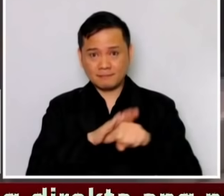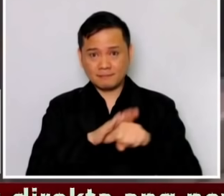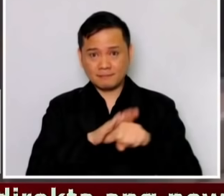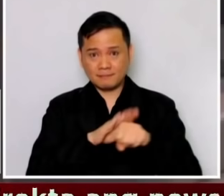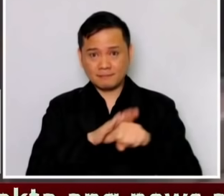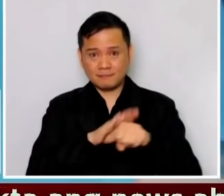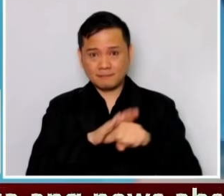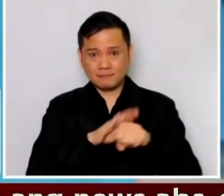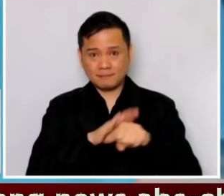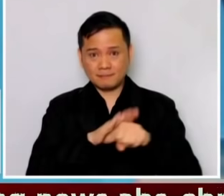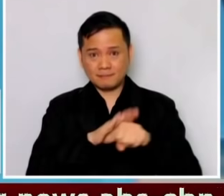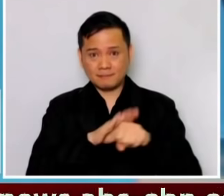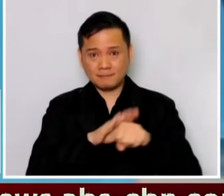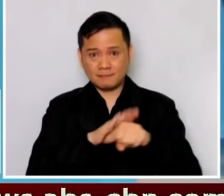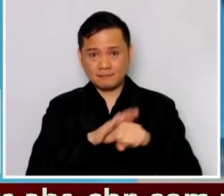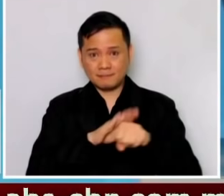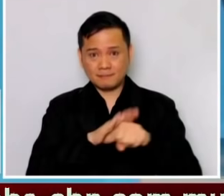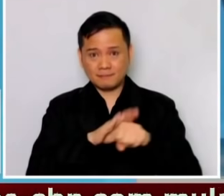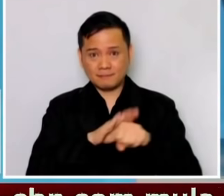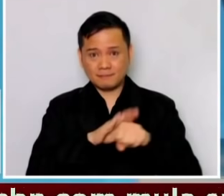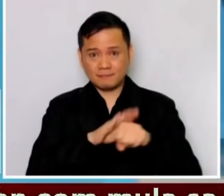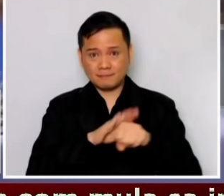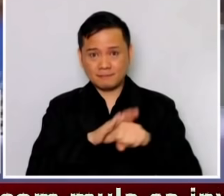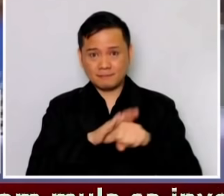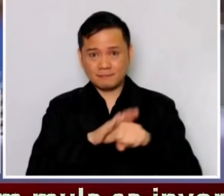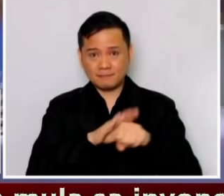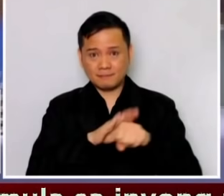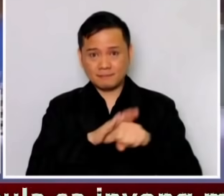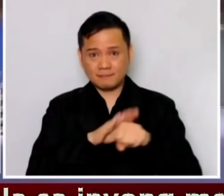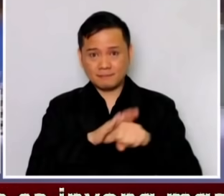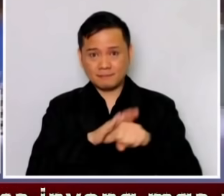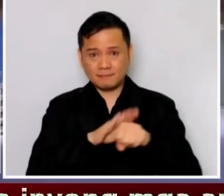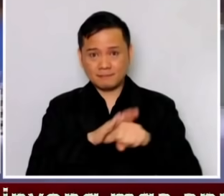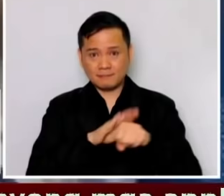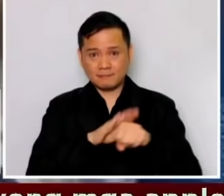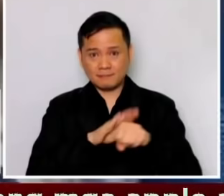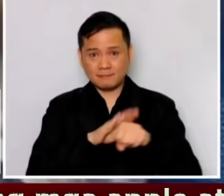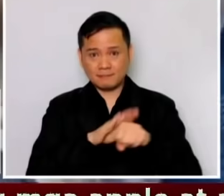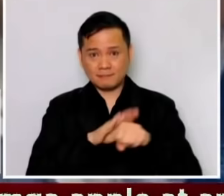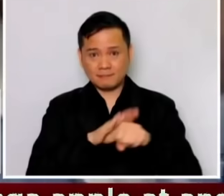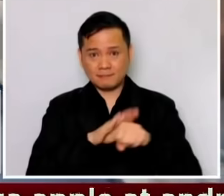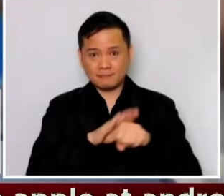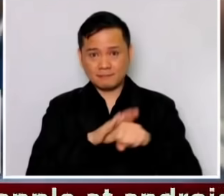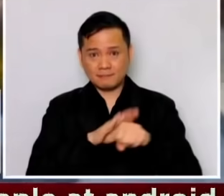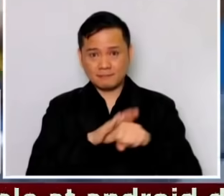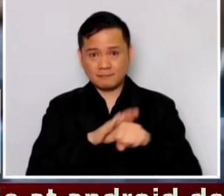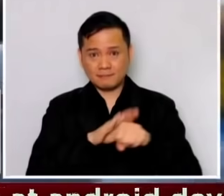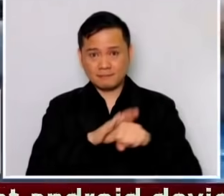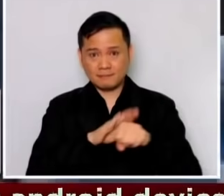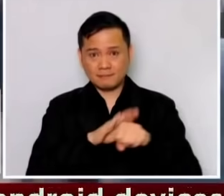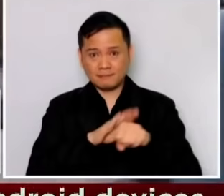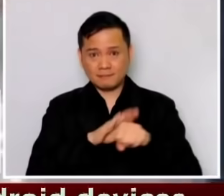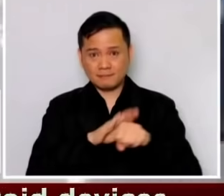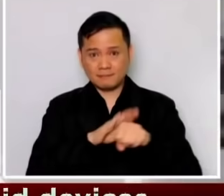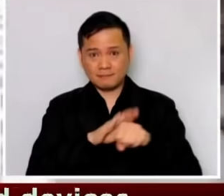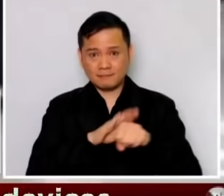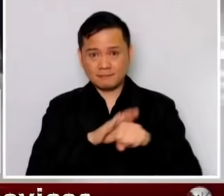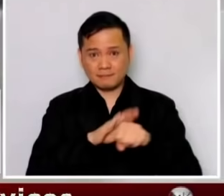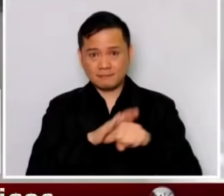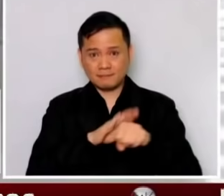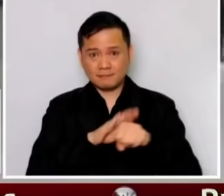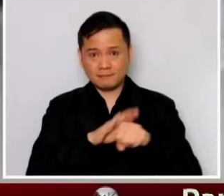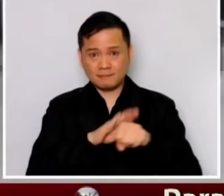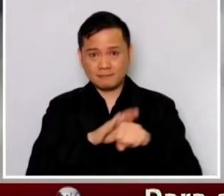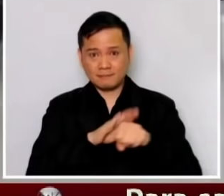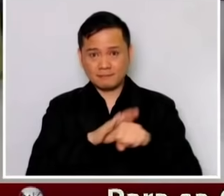buhay pa ang pensioner para maprotektahan ang pondo ng dalawang ahensya. Alvin El Chico, ABS-CBN News.